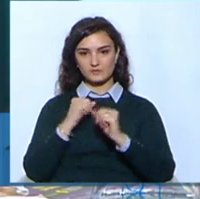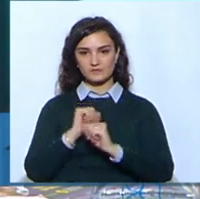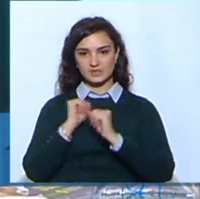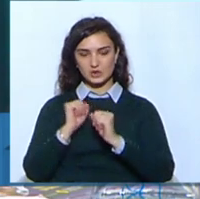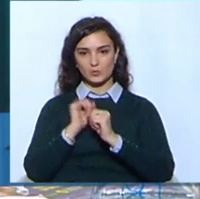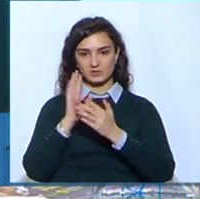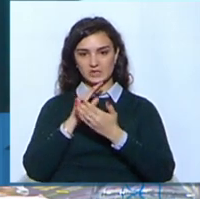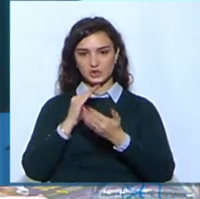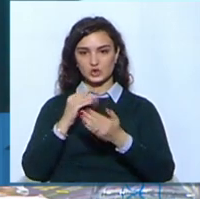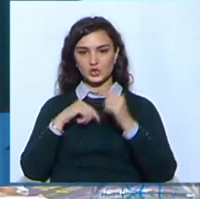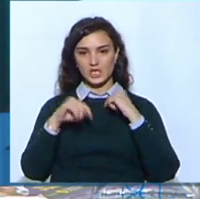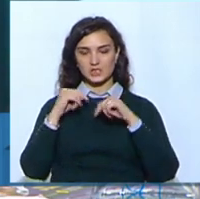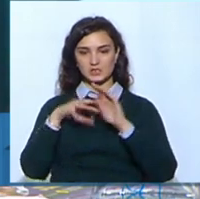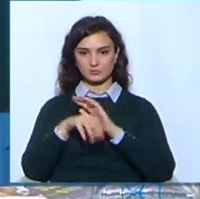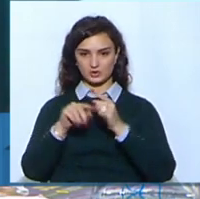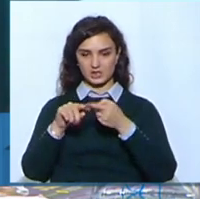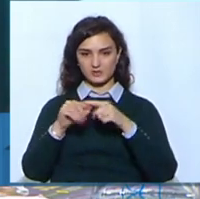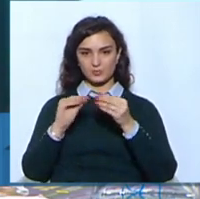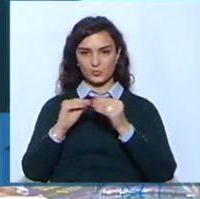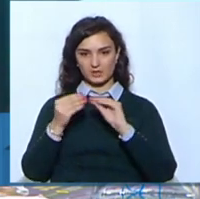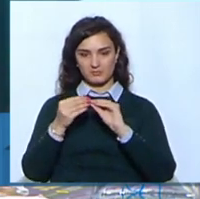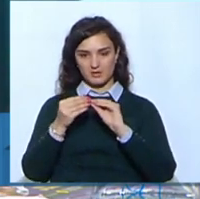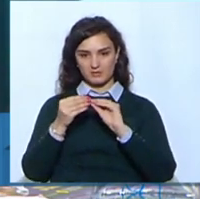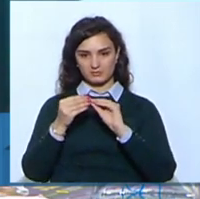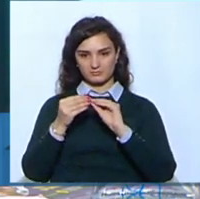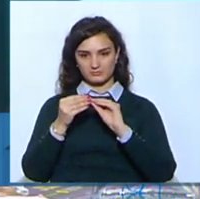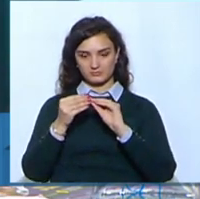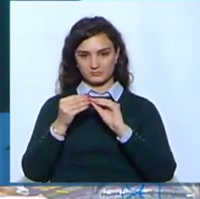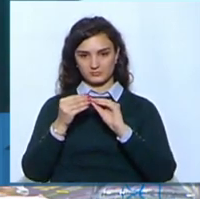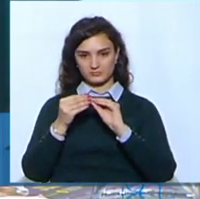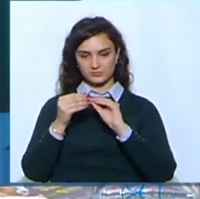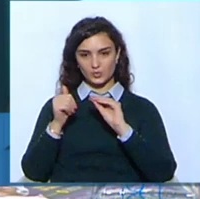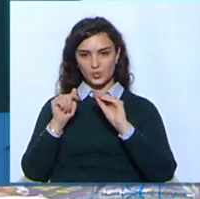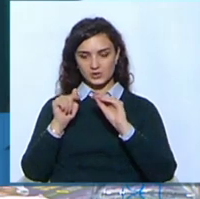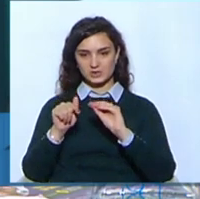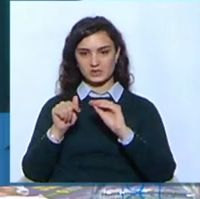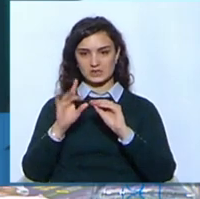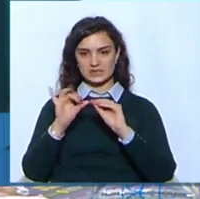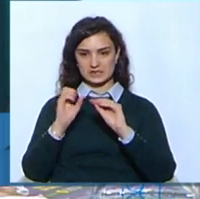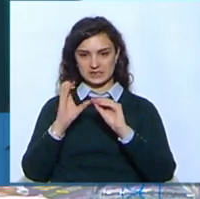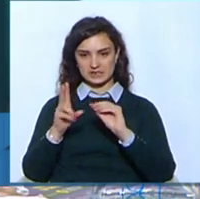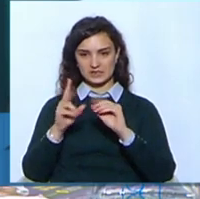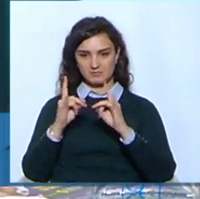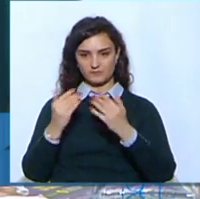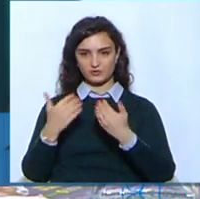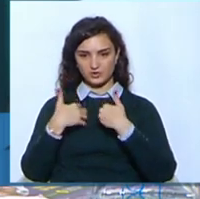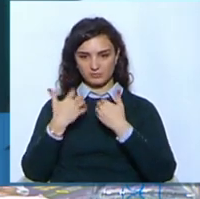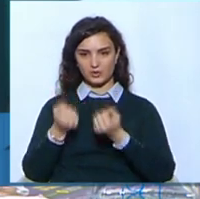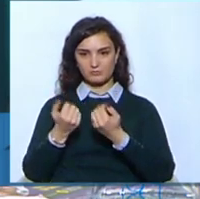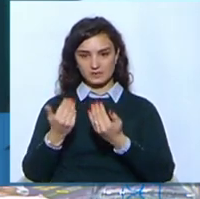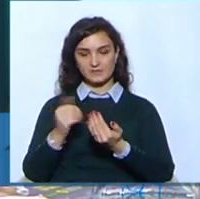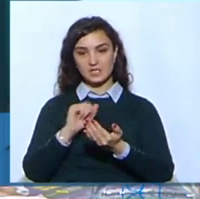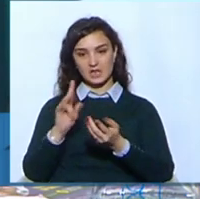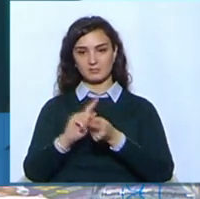ვცდილობთ დედის ორგანიზმში ესა თუ ის პრობლემა განვიხილოთ როგორც პოტენციური რისკი ბავშვის ჯანმრთელობისათვის.